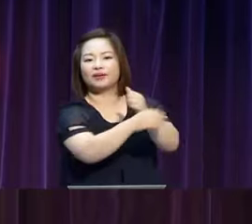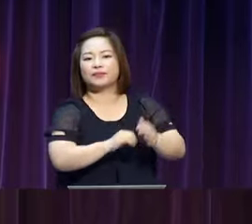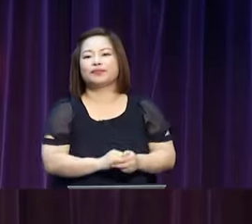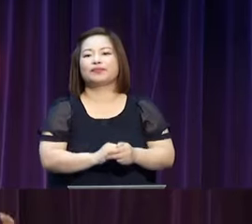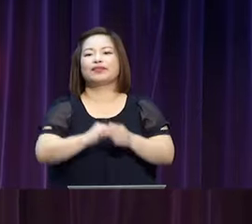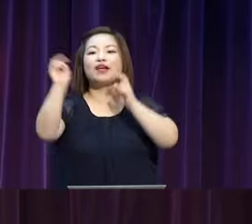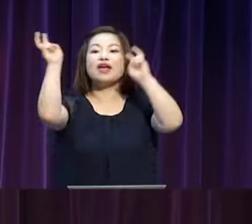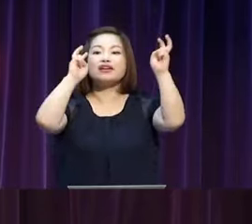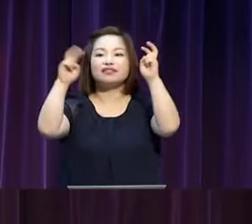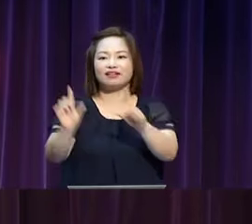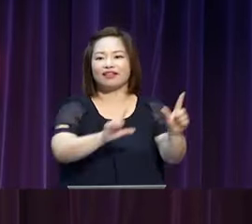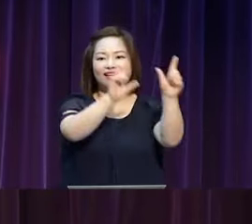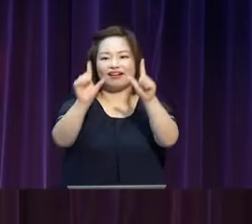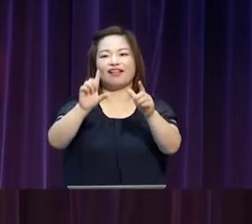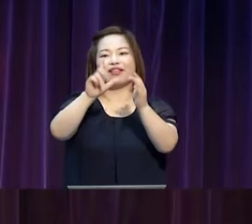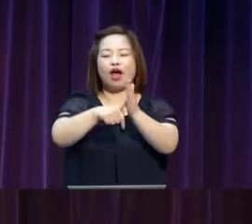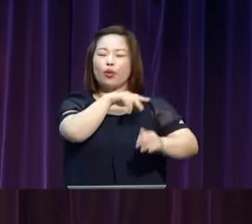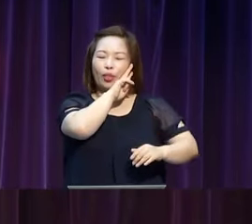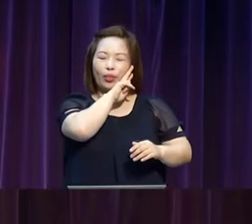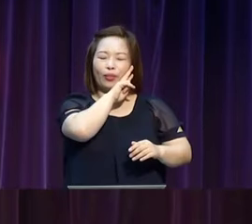직장생활 하면서도 참 편했어요.